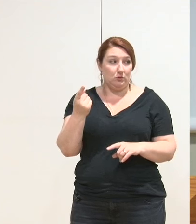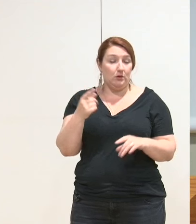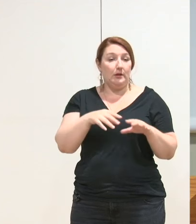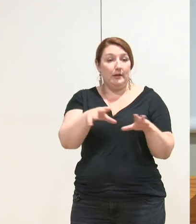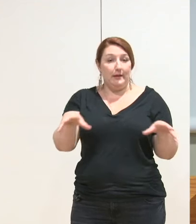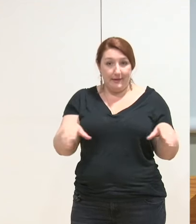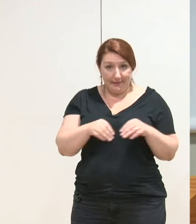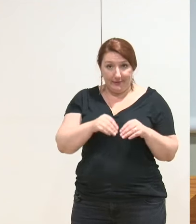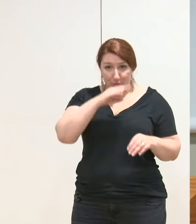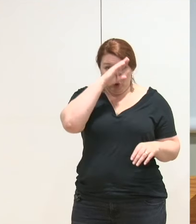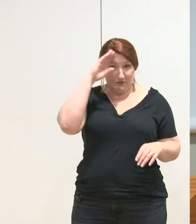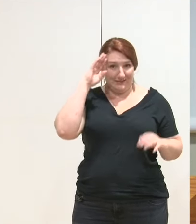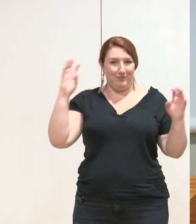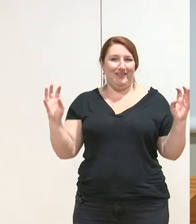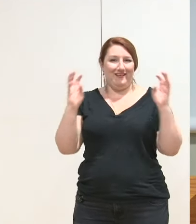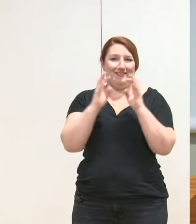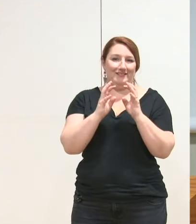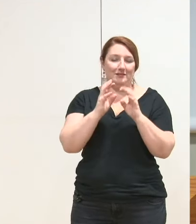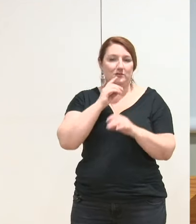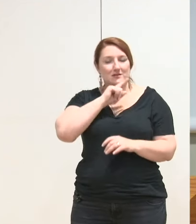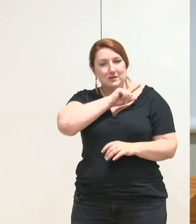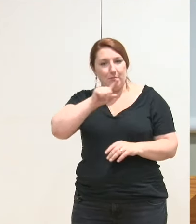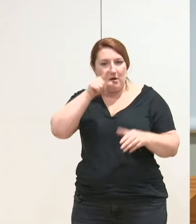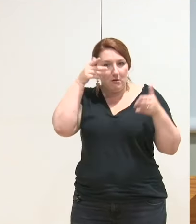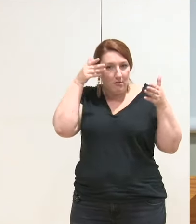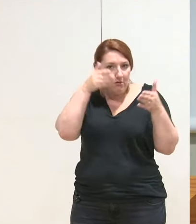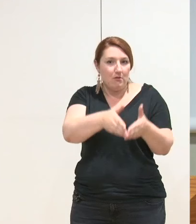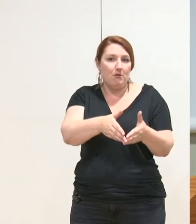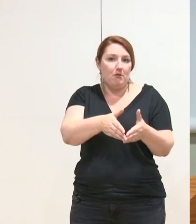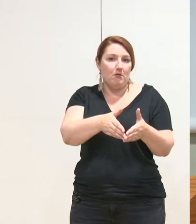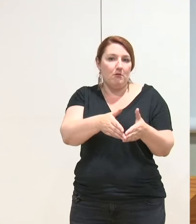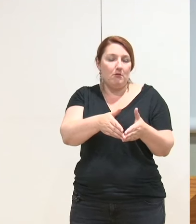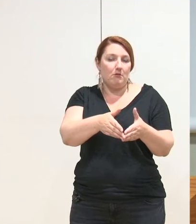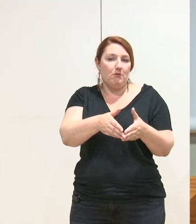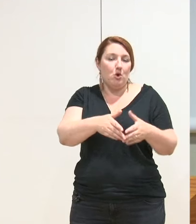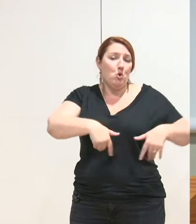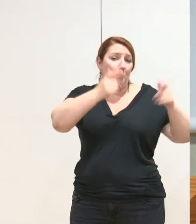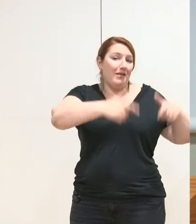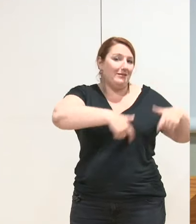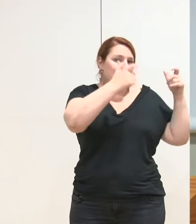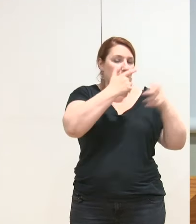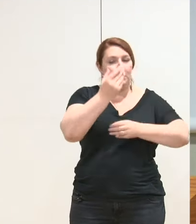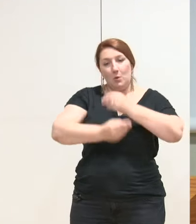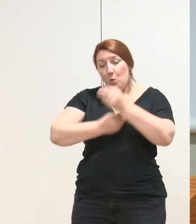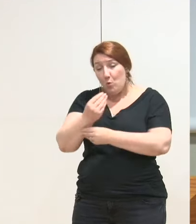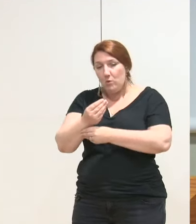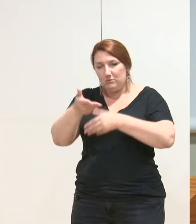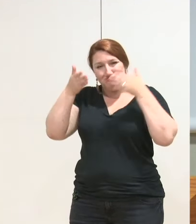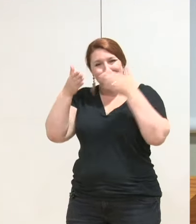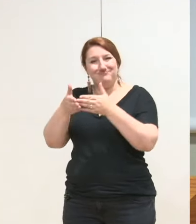équipe transdisciplinaire si n'abordons pas que la question de par un biais de l'urbanisme ou de